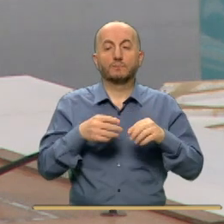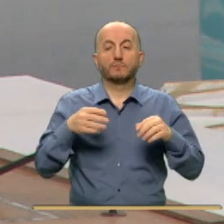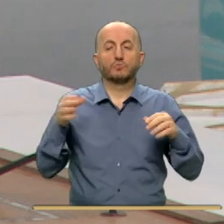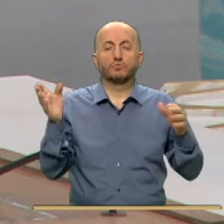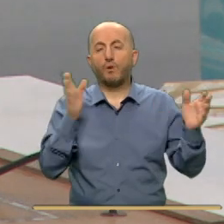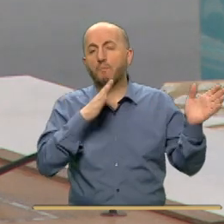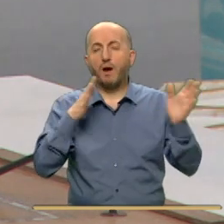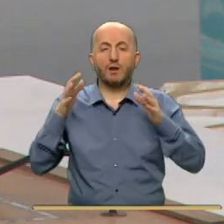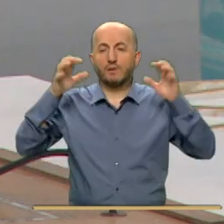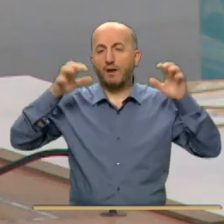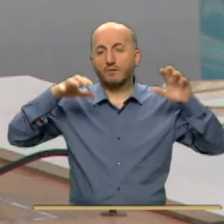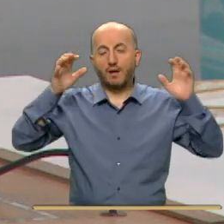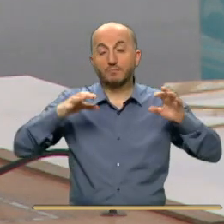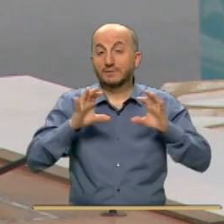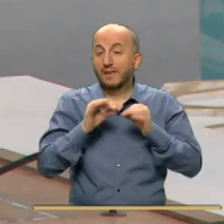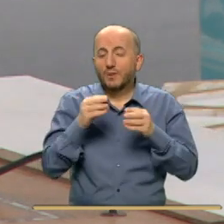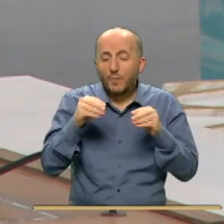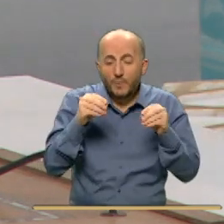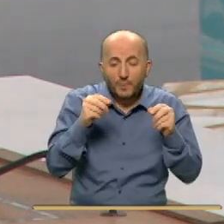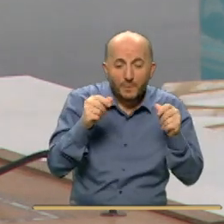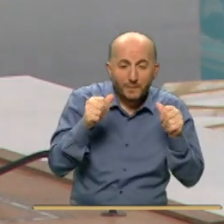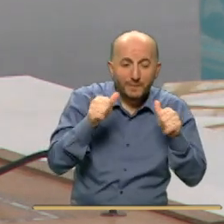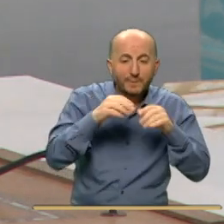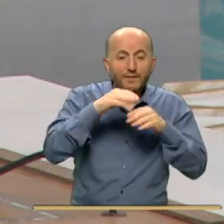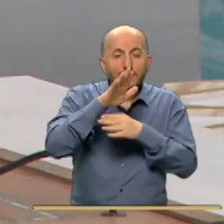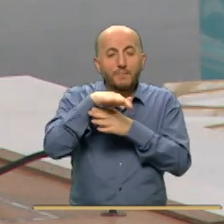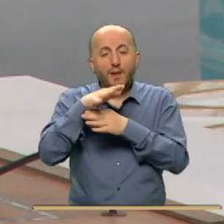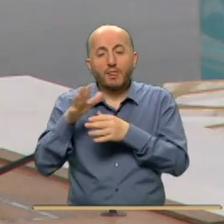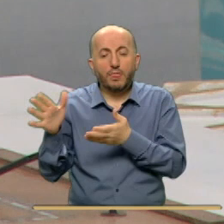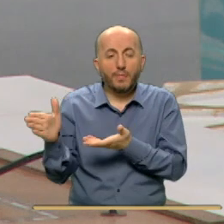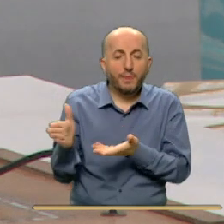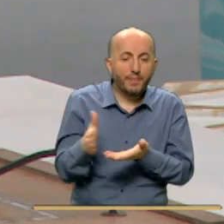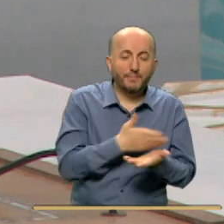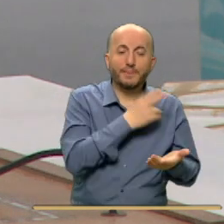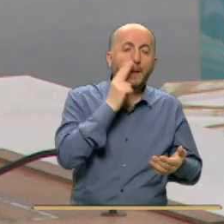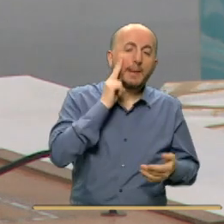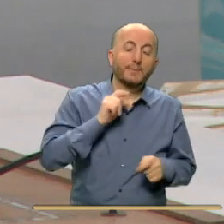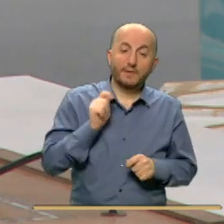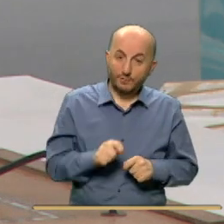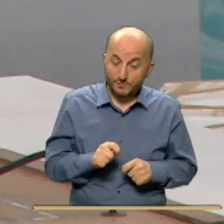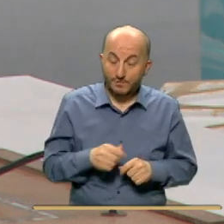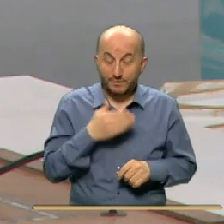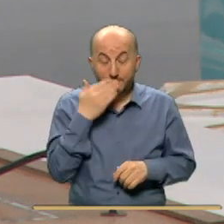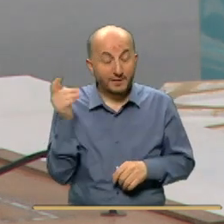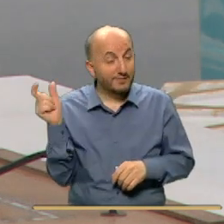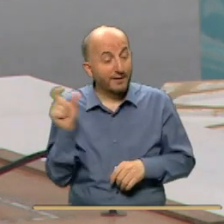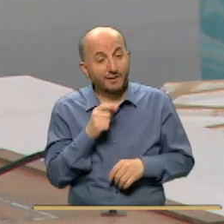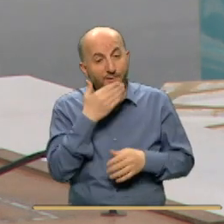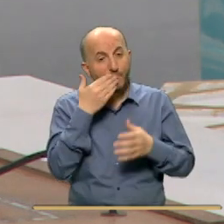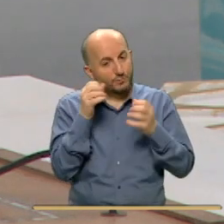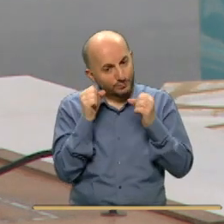Sonbaharda yağan yağmurlar nasıl o tozu toprağı, yaprakları alıp silip süpürüp tertemiz ediyorsa, Ramazan orucu